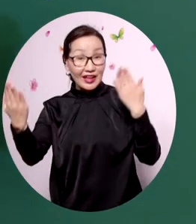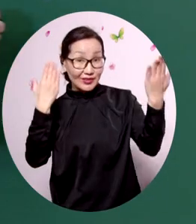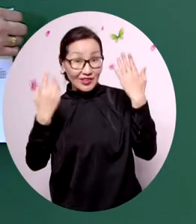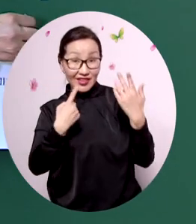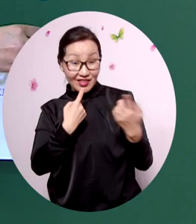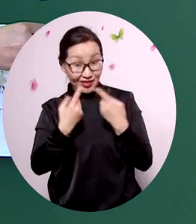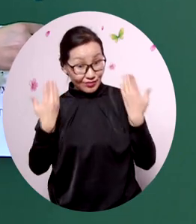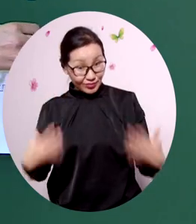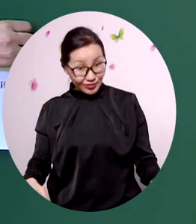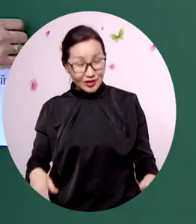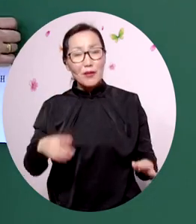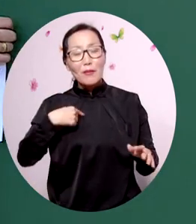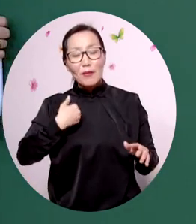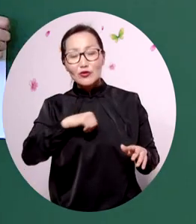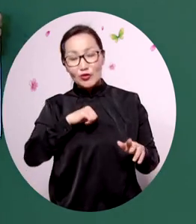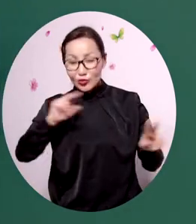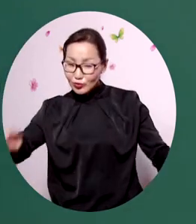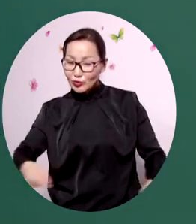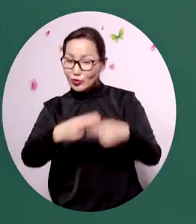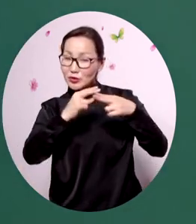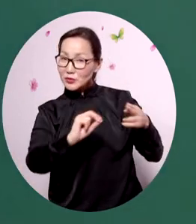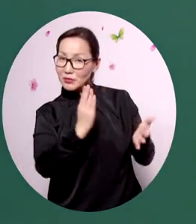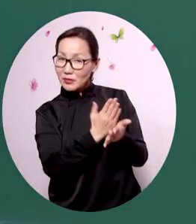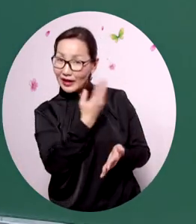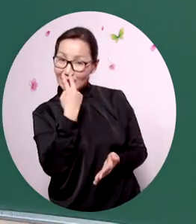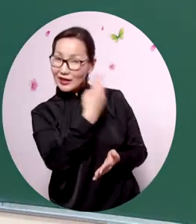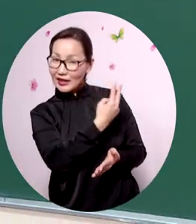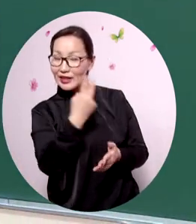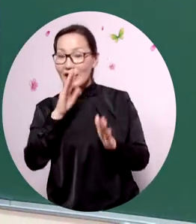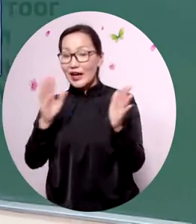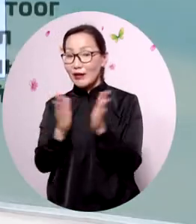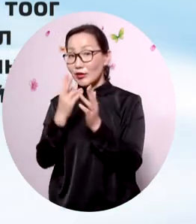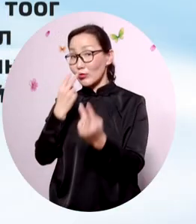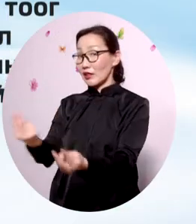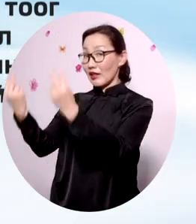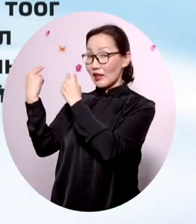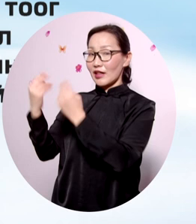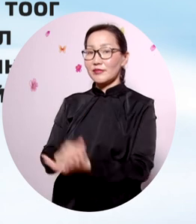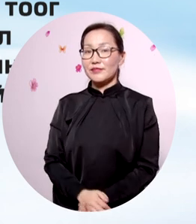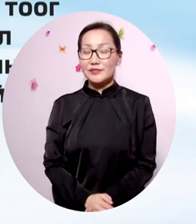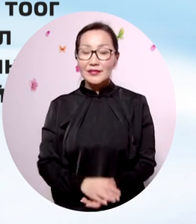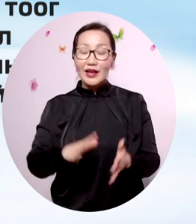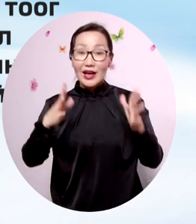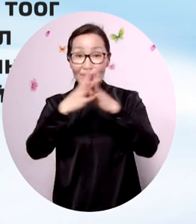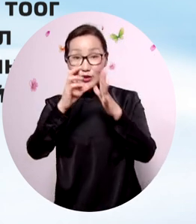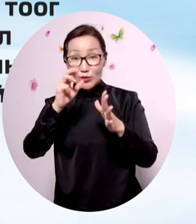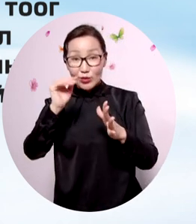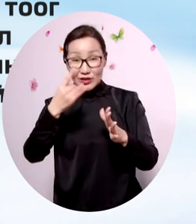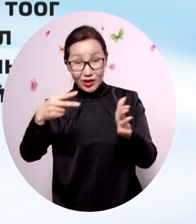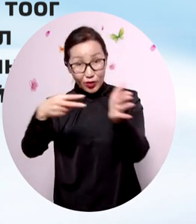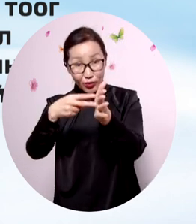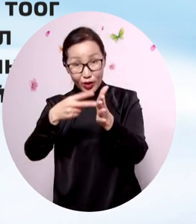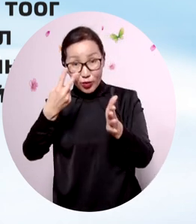харьцуулаасаа ярилцсан энд багш нь дүгнэлт бэлтгэсэн байна. Энэ дүгнэлтийг амттай уншия. Аравтын бутархай хуваах үйлдэл